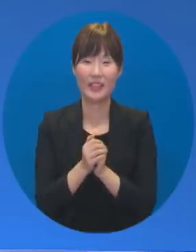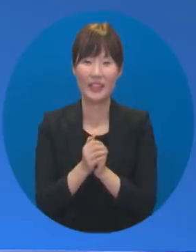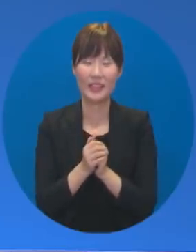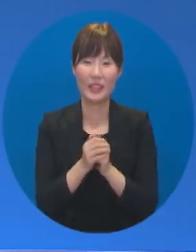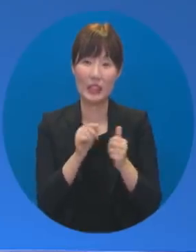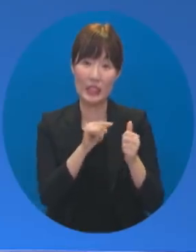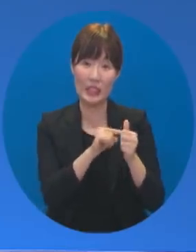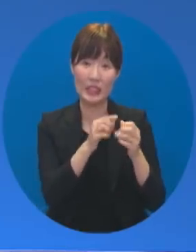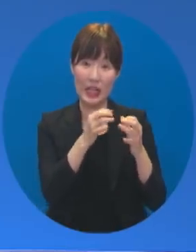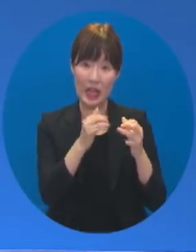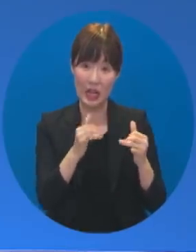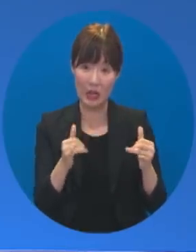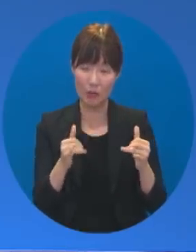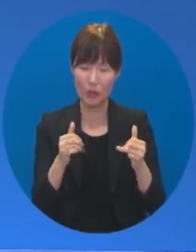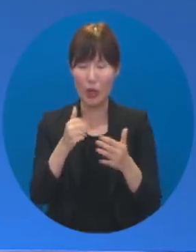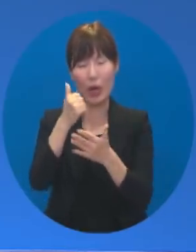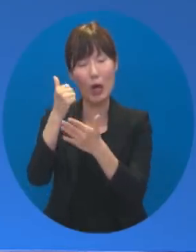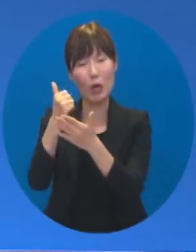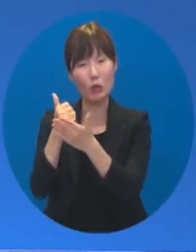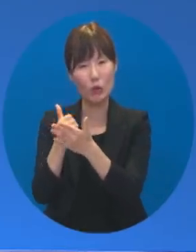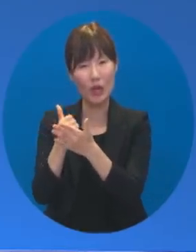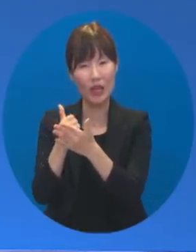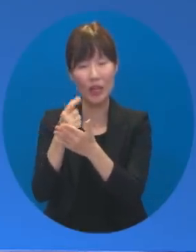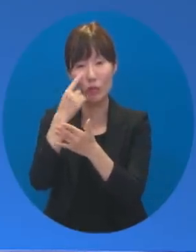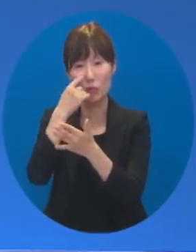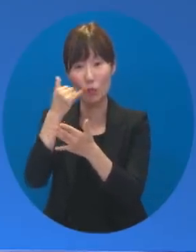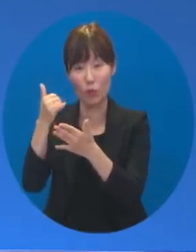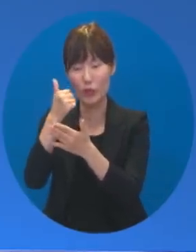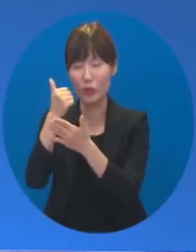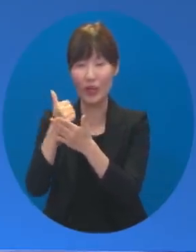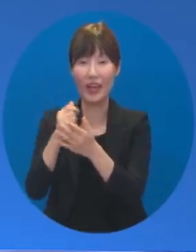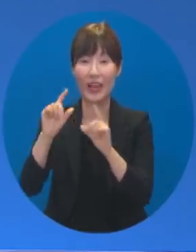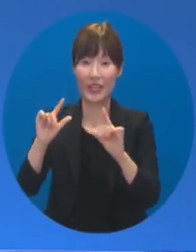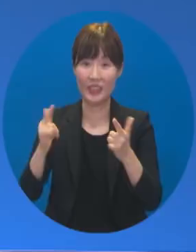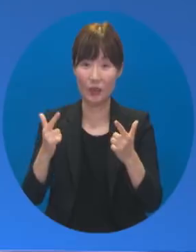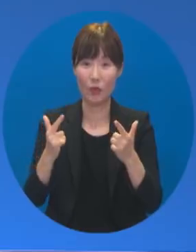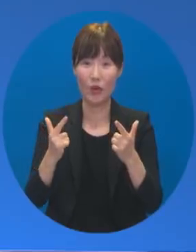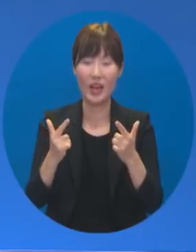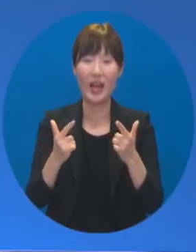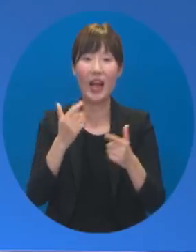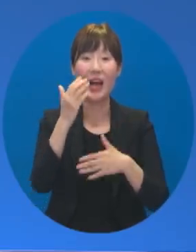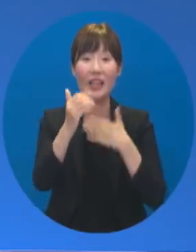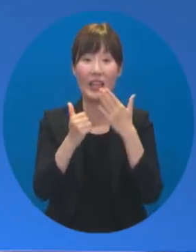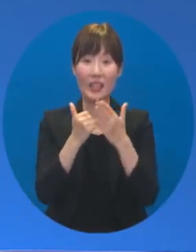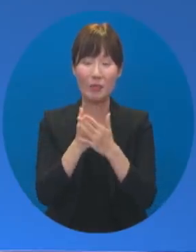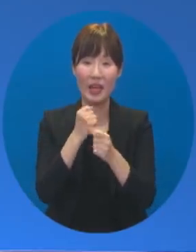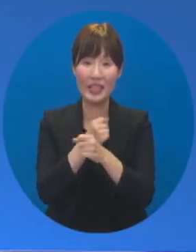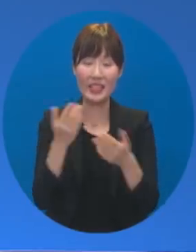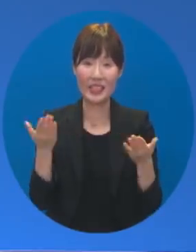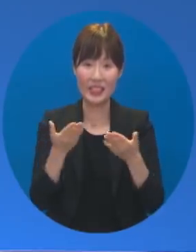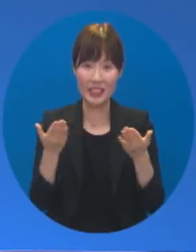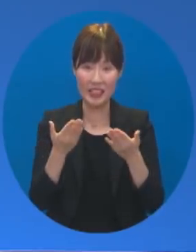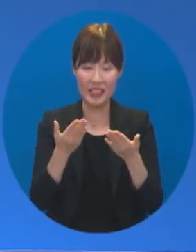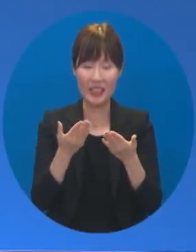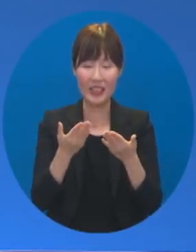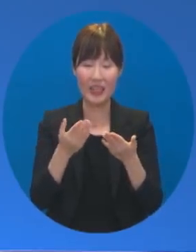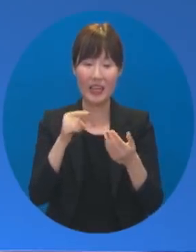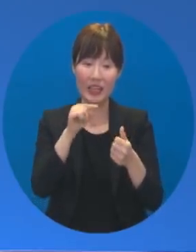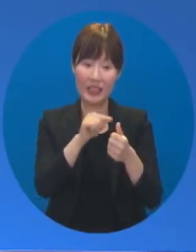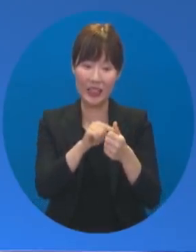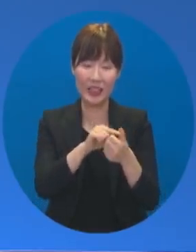그 부모의 죄로 인한 것이 아니라 그에게서 하나님이 하시는 일을